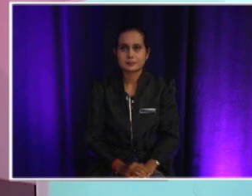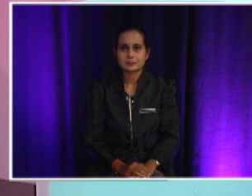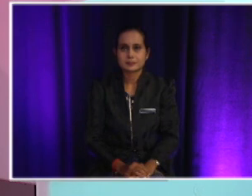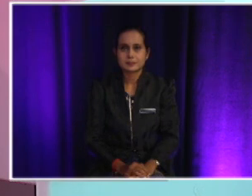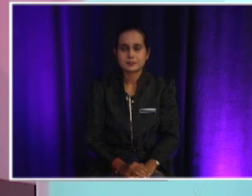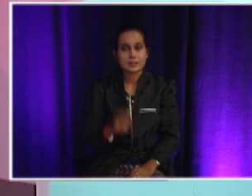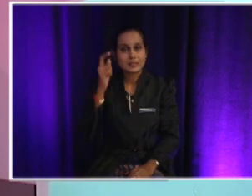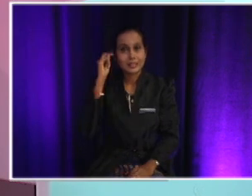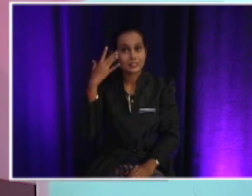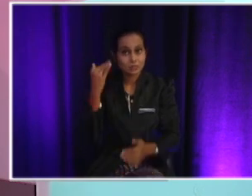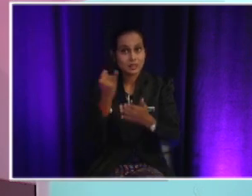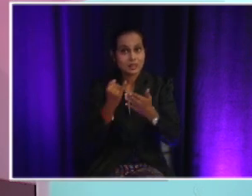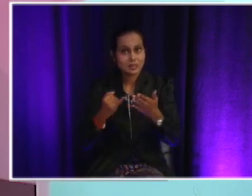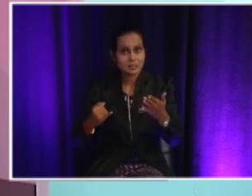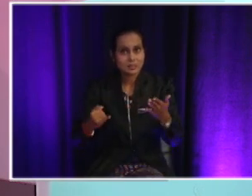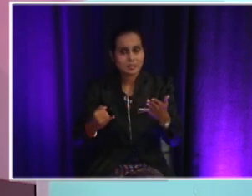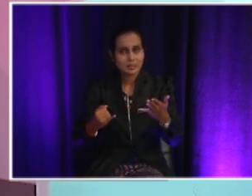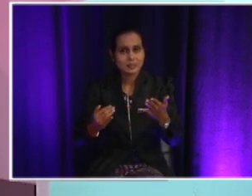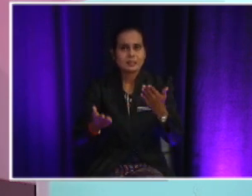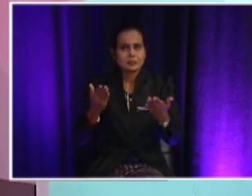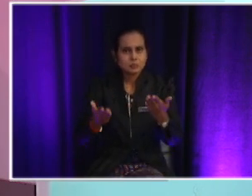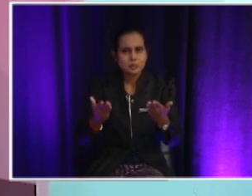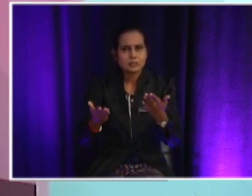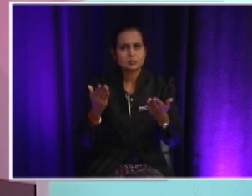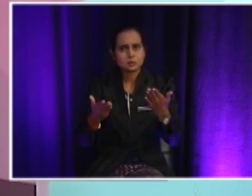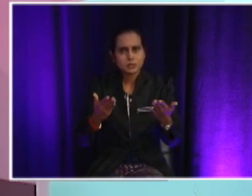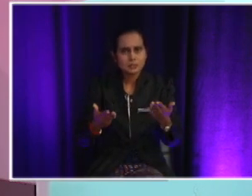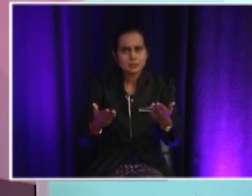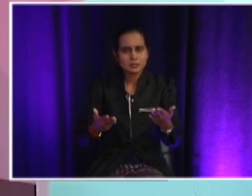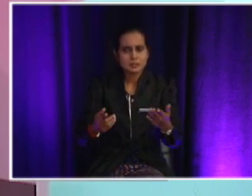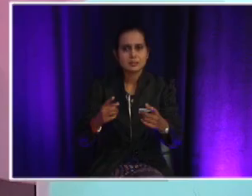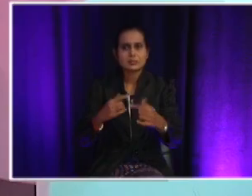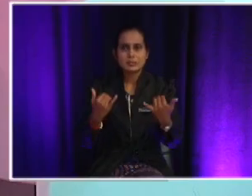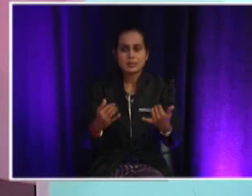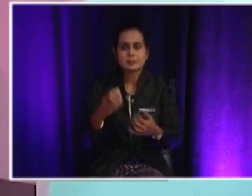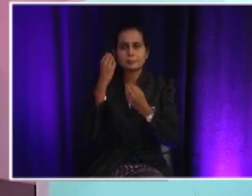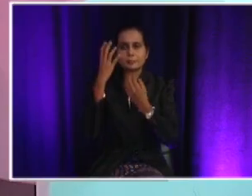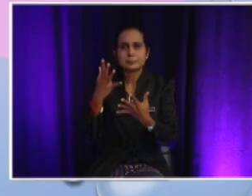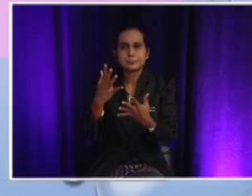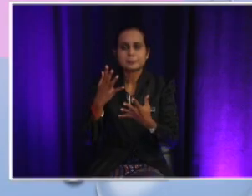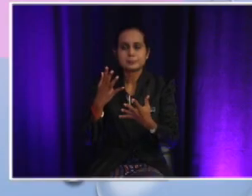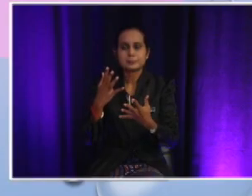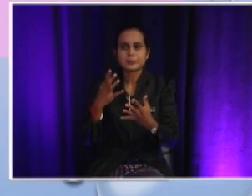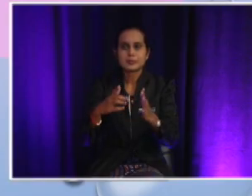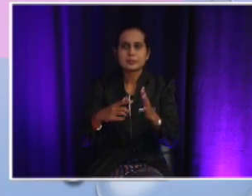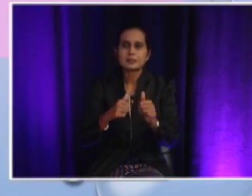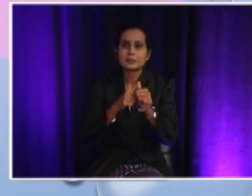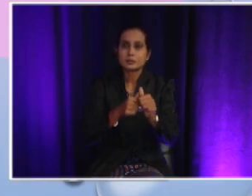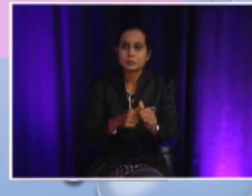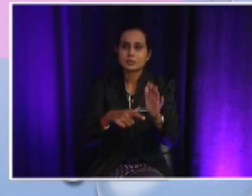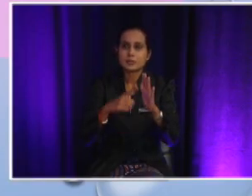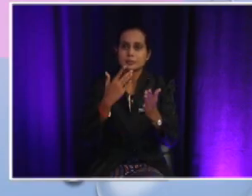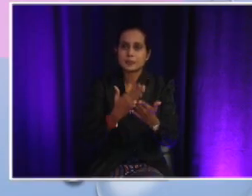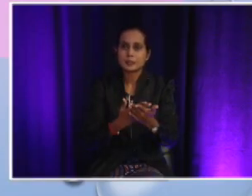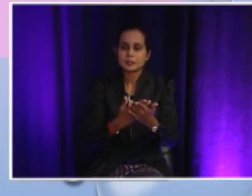lakaran tadi, kemungkinan-kemungkinan tadi. Okey, kita nyatakan Okey, lebih baik ikut